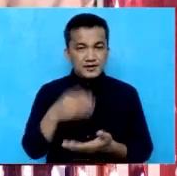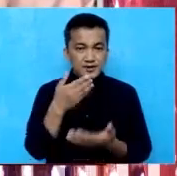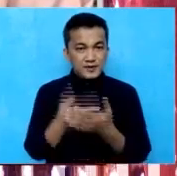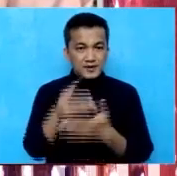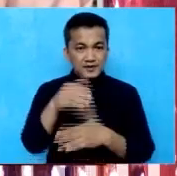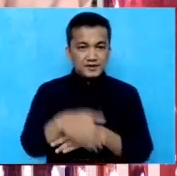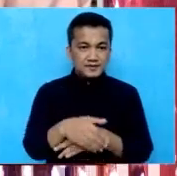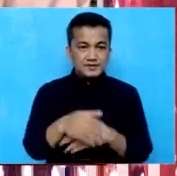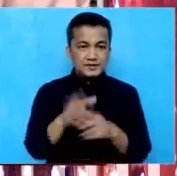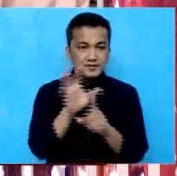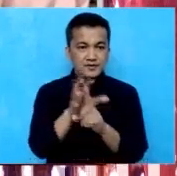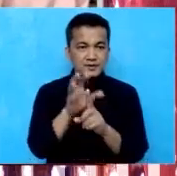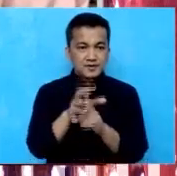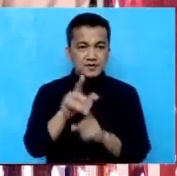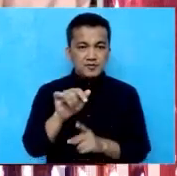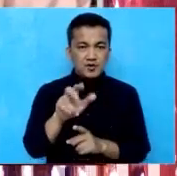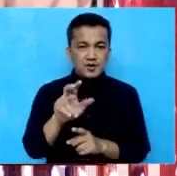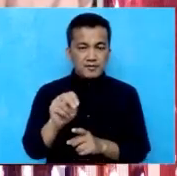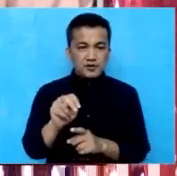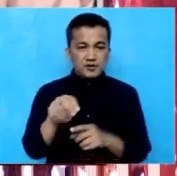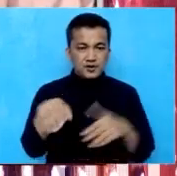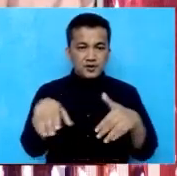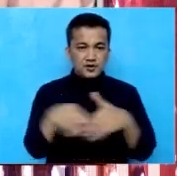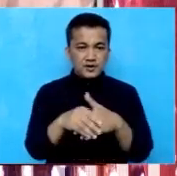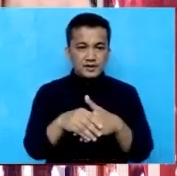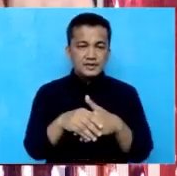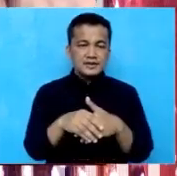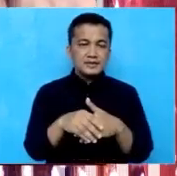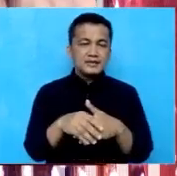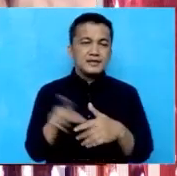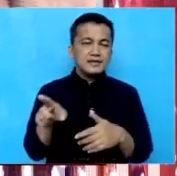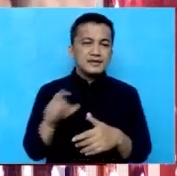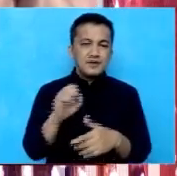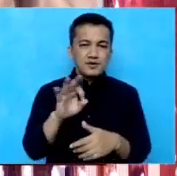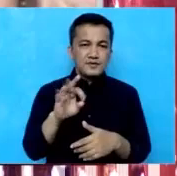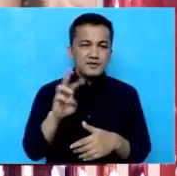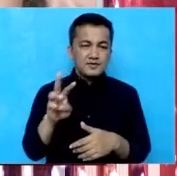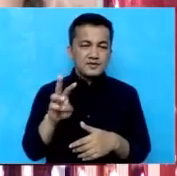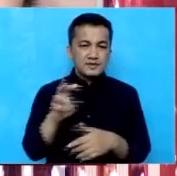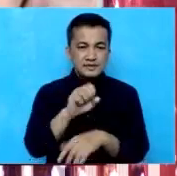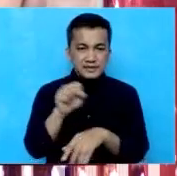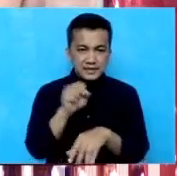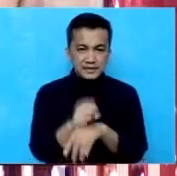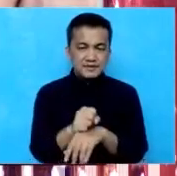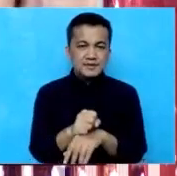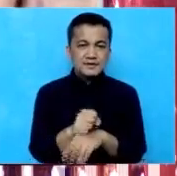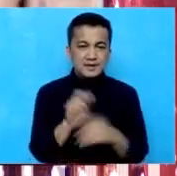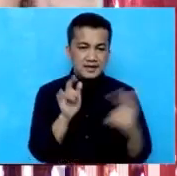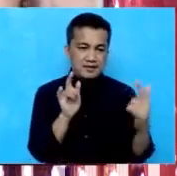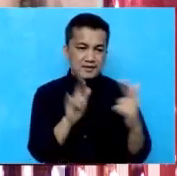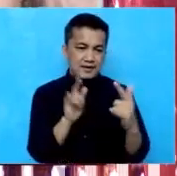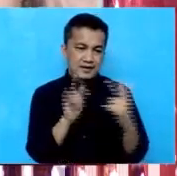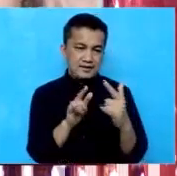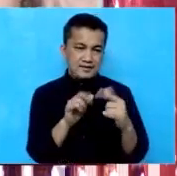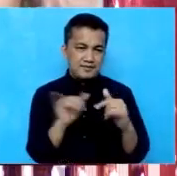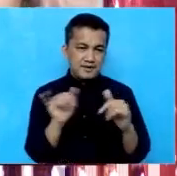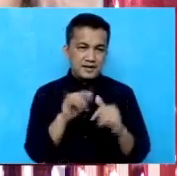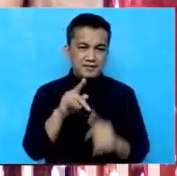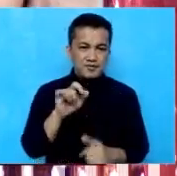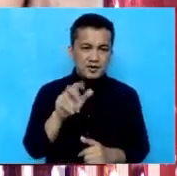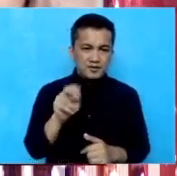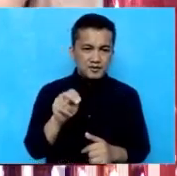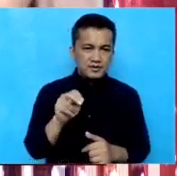viral ang Pokemon wedding ng mga overseas workers sa Singapore. Ang pag-iibigan nila parang Pokemon